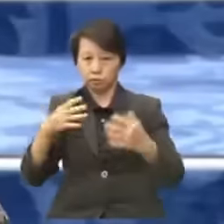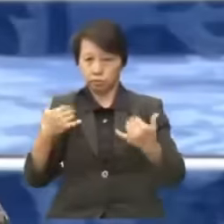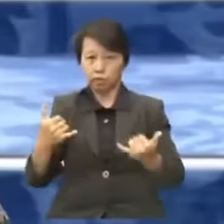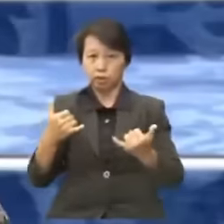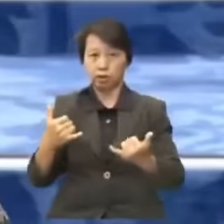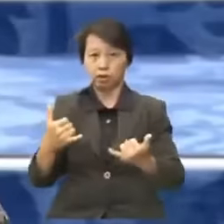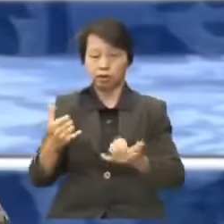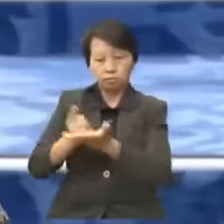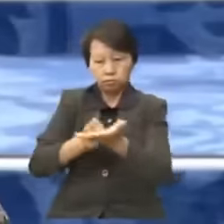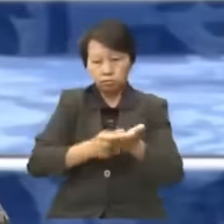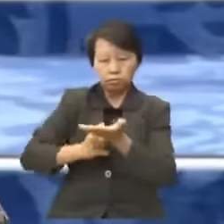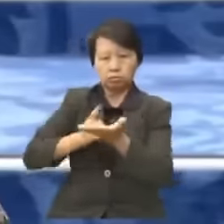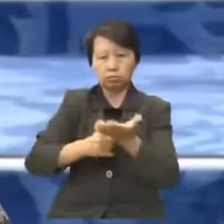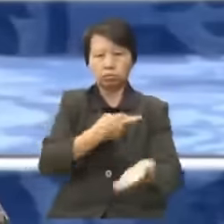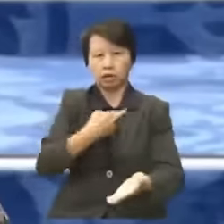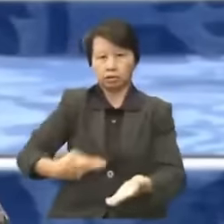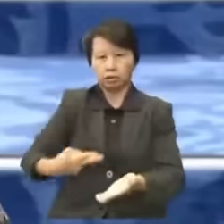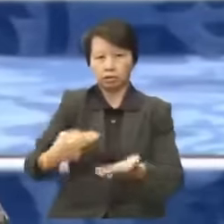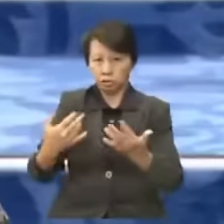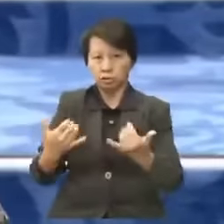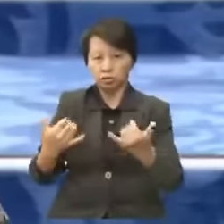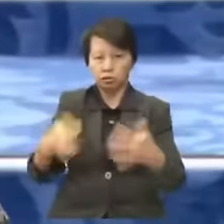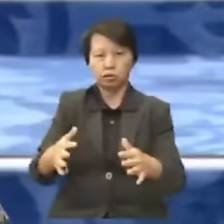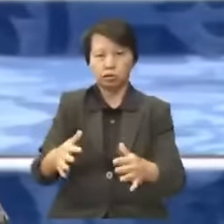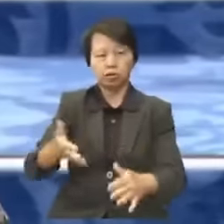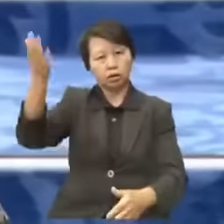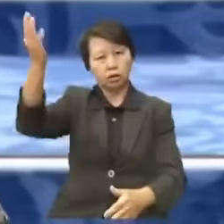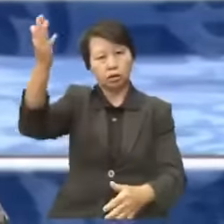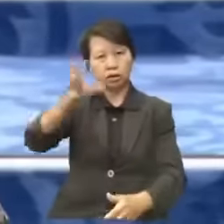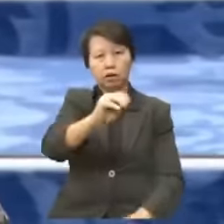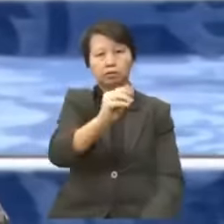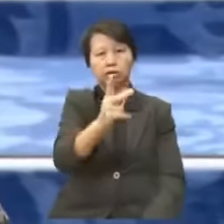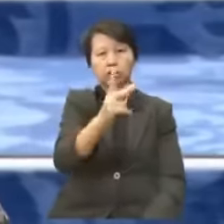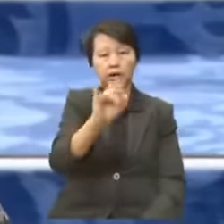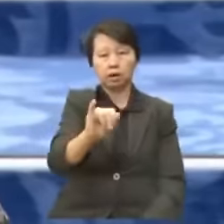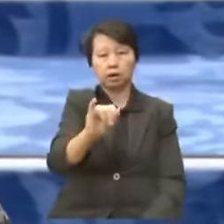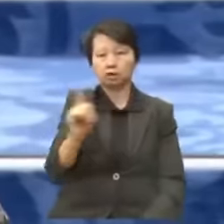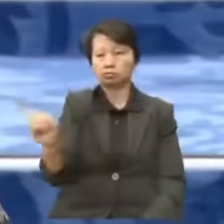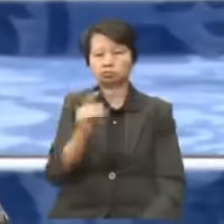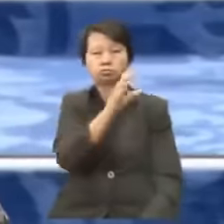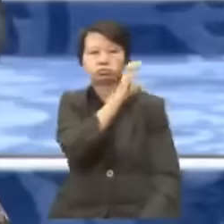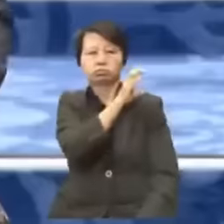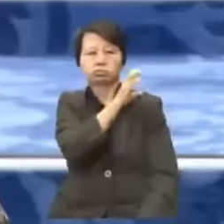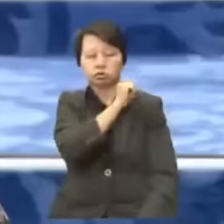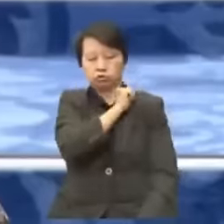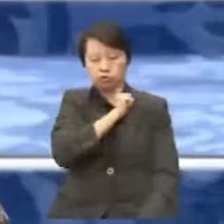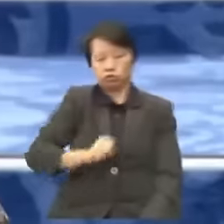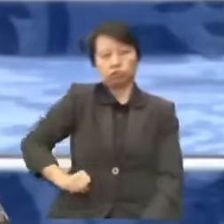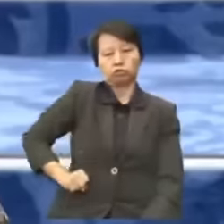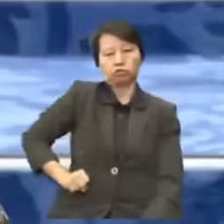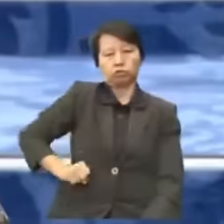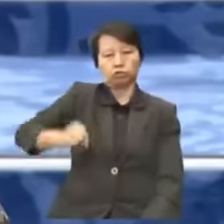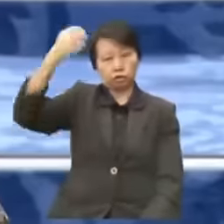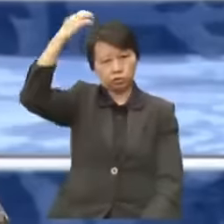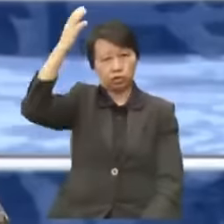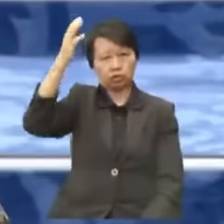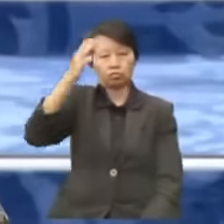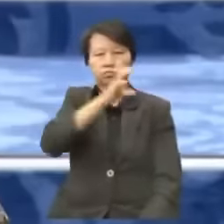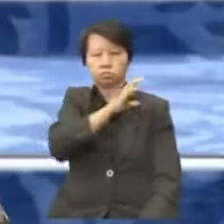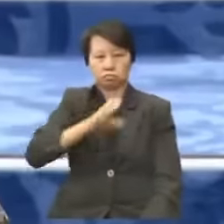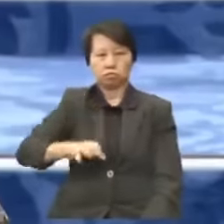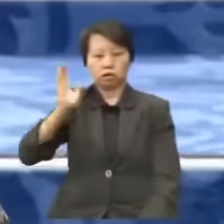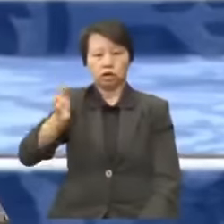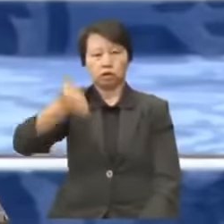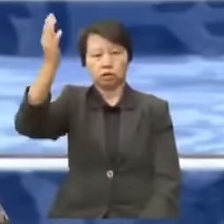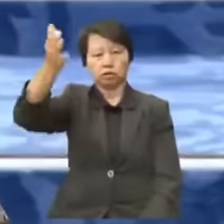ya hasil perbincangan dah ada Dah dibentang p mki dipengerusi Selangor dan dijadualkan dibentangkan oleh